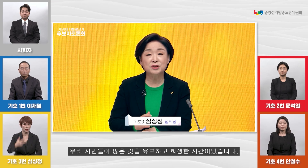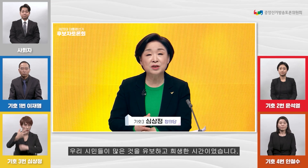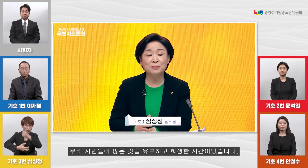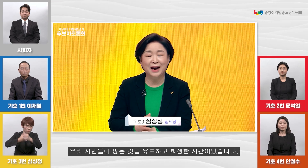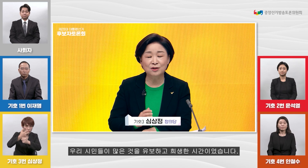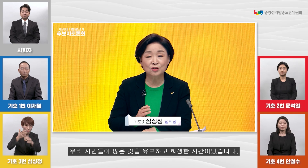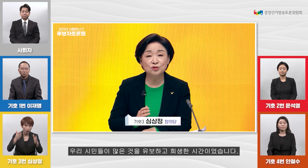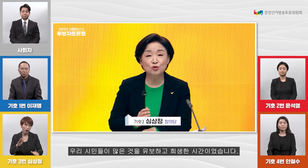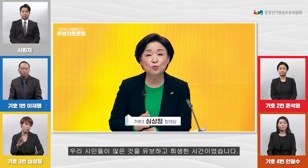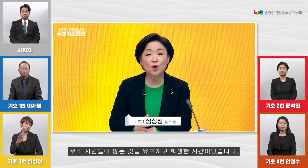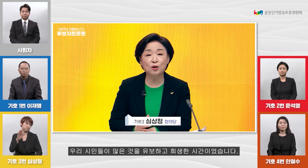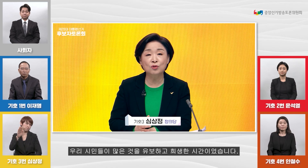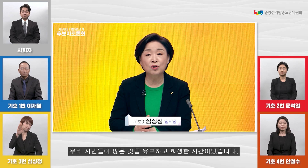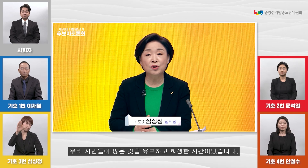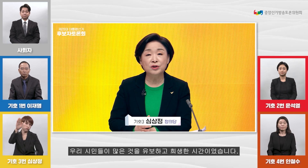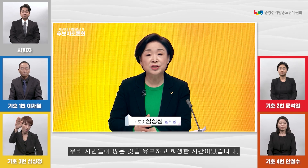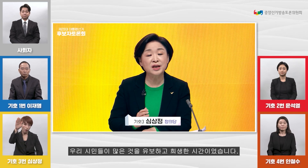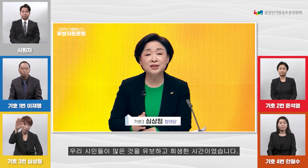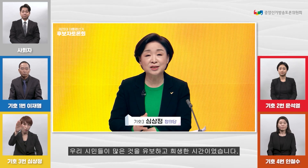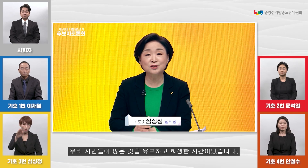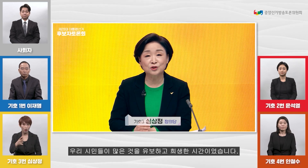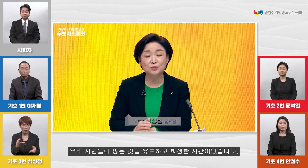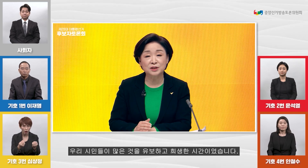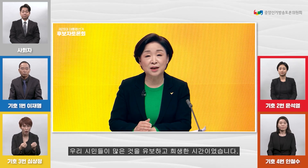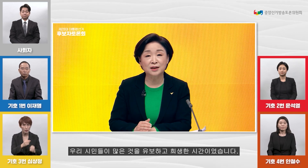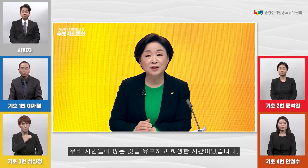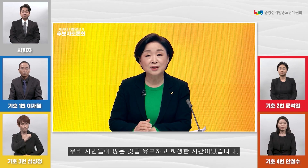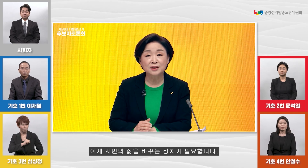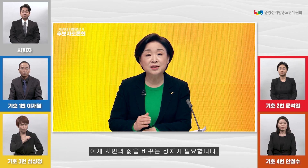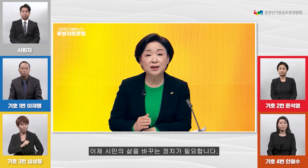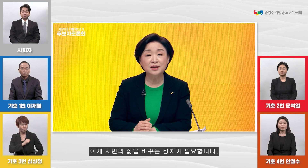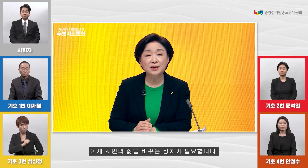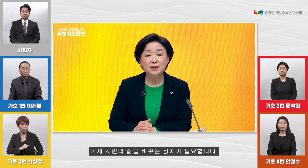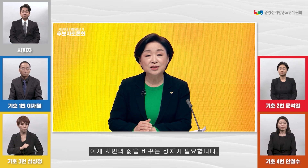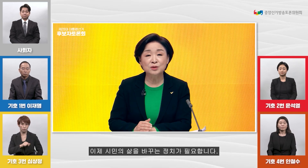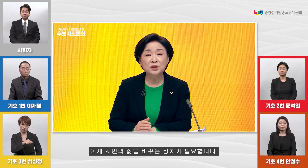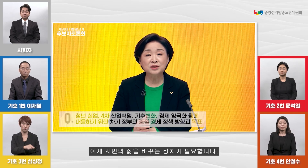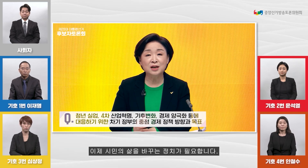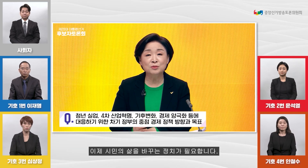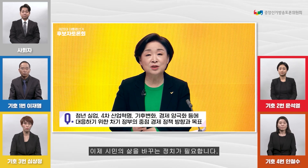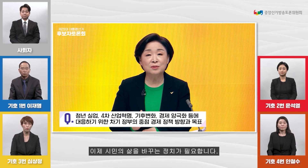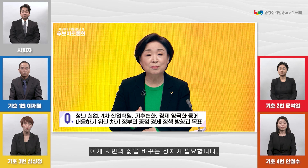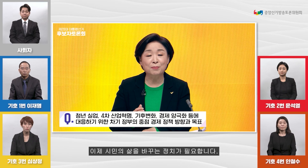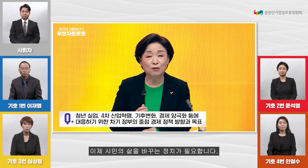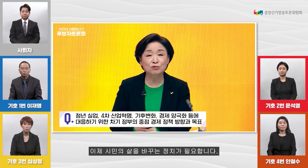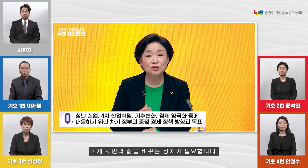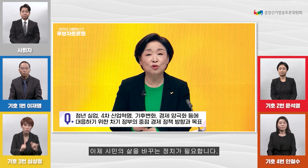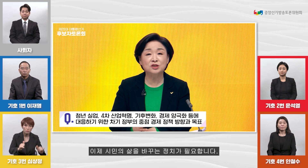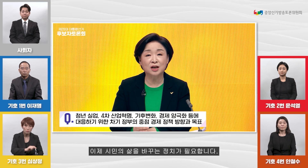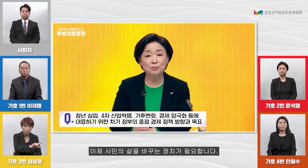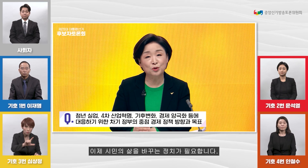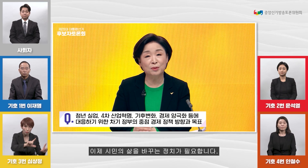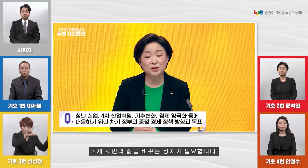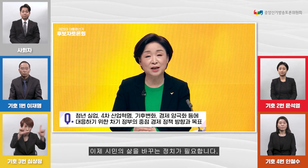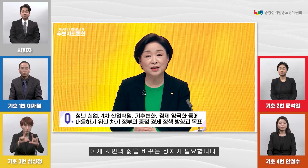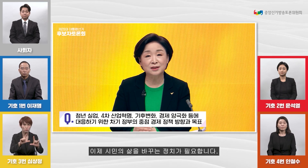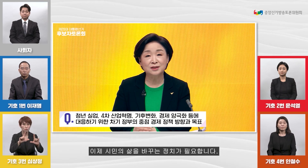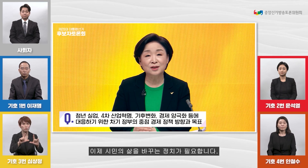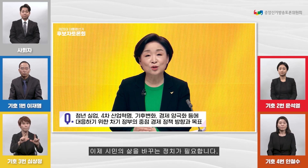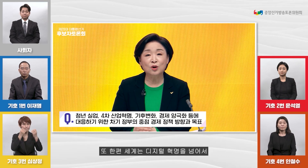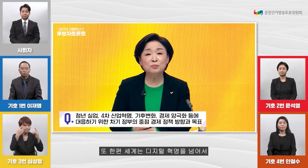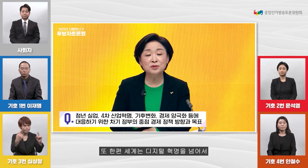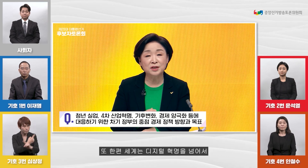우리 시민들이 많은 것을 유보하고 희생한 시간이었습니다. 이제 시민의 삶을 바꾸는 정치가